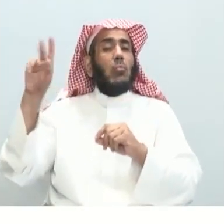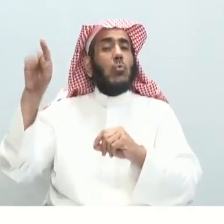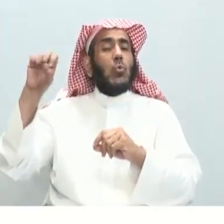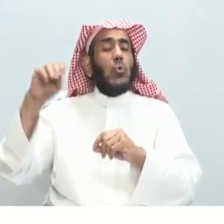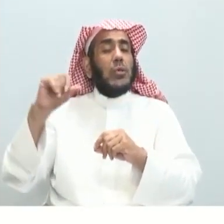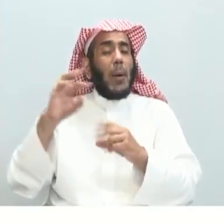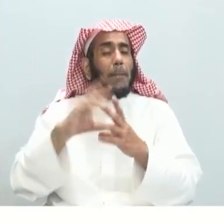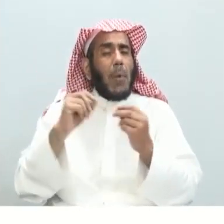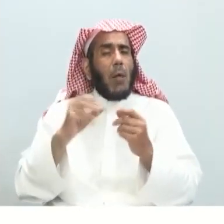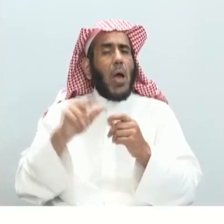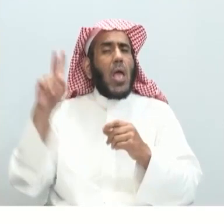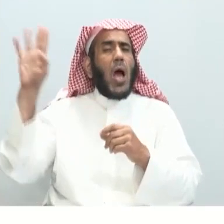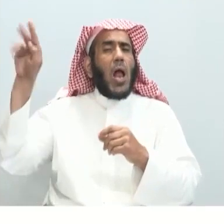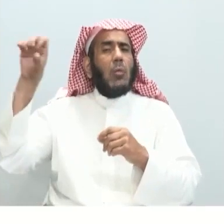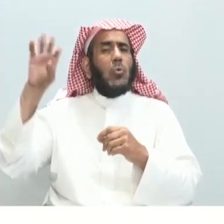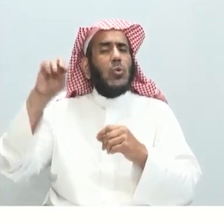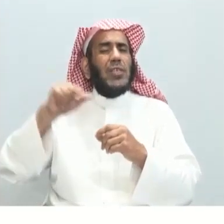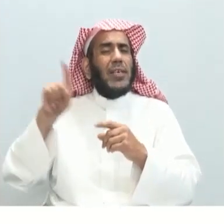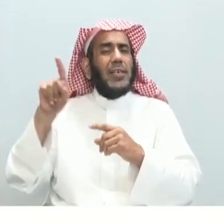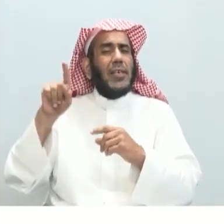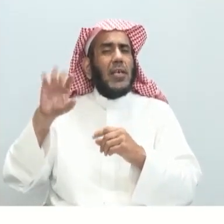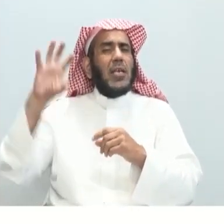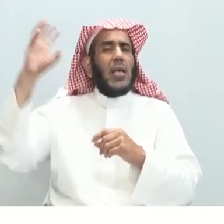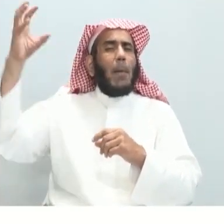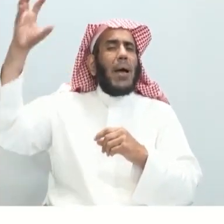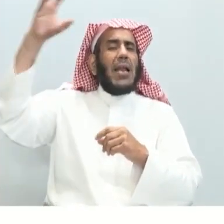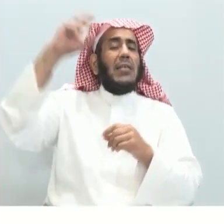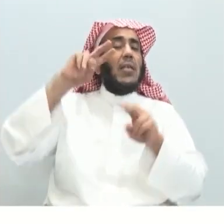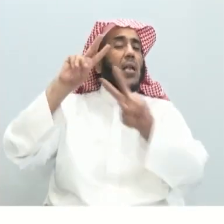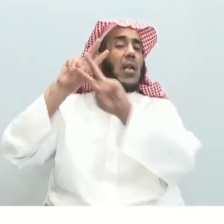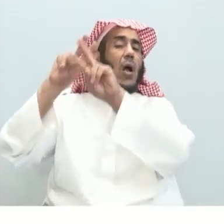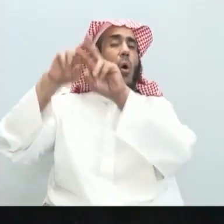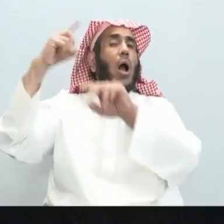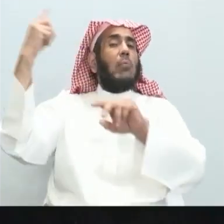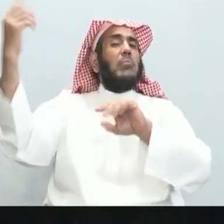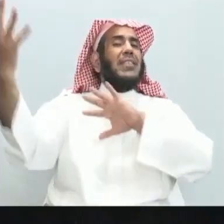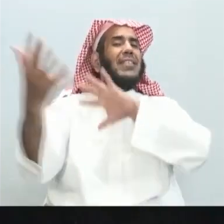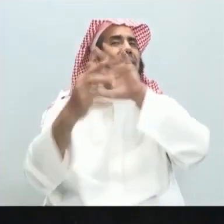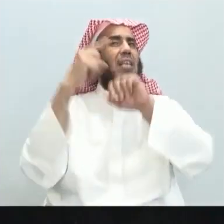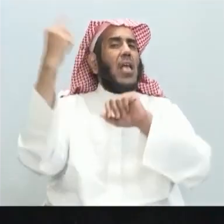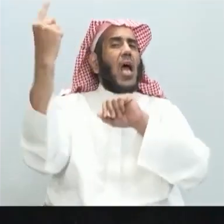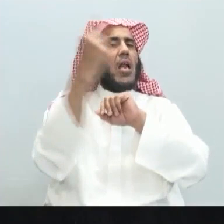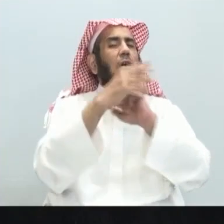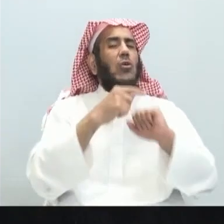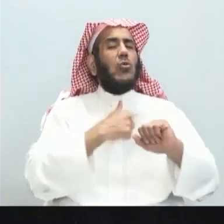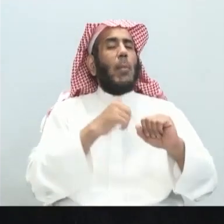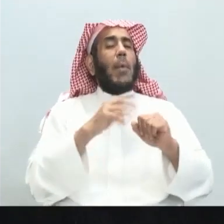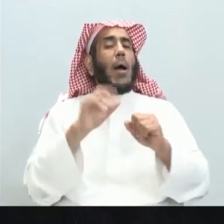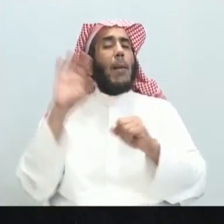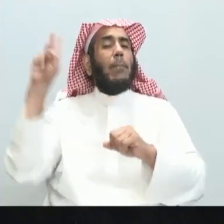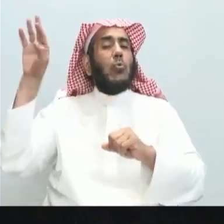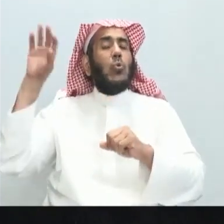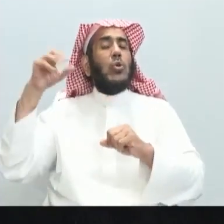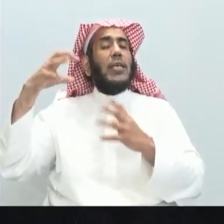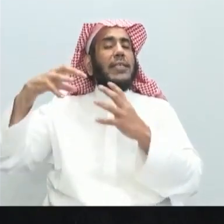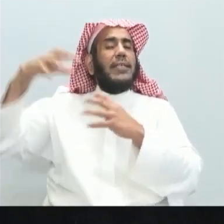بروجا او ما هي البروج البروج هي منازل الكواكب السياره وسماها بروجا لماذا